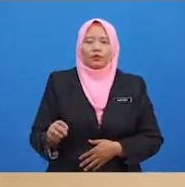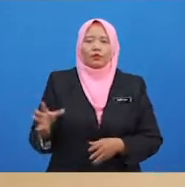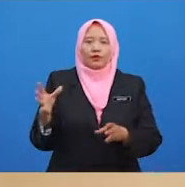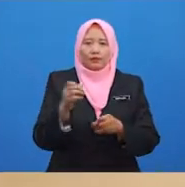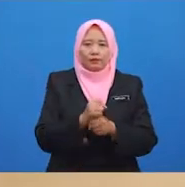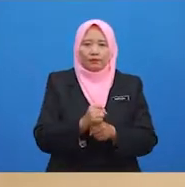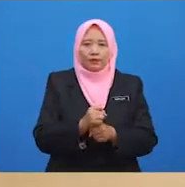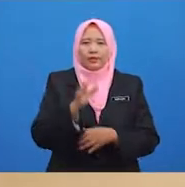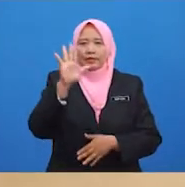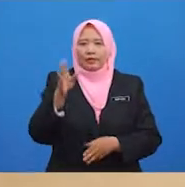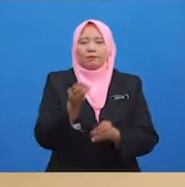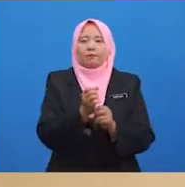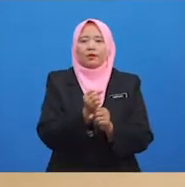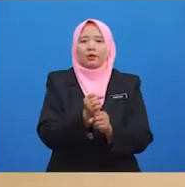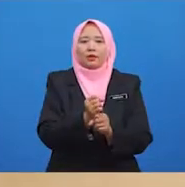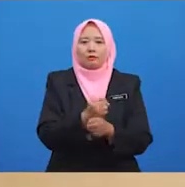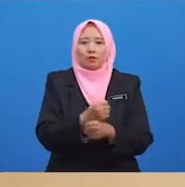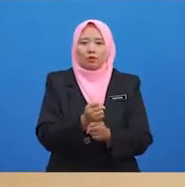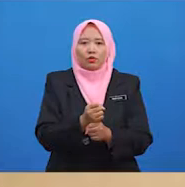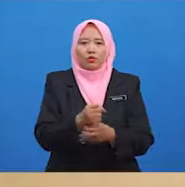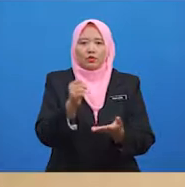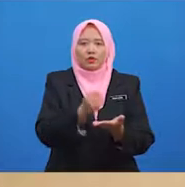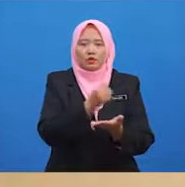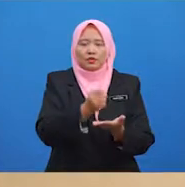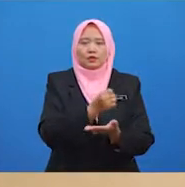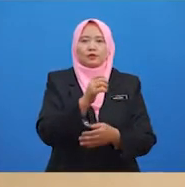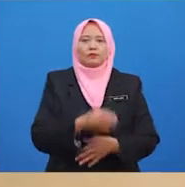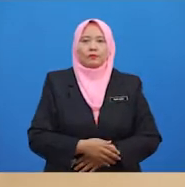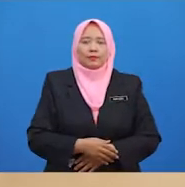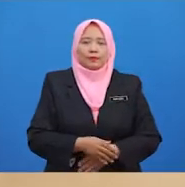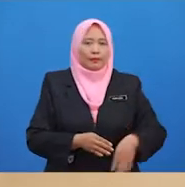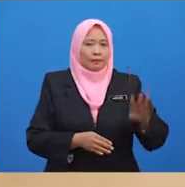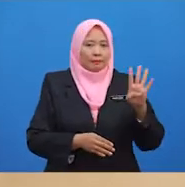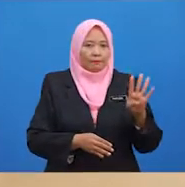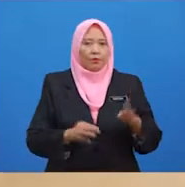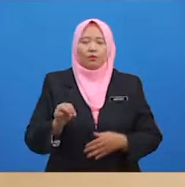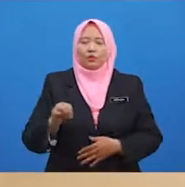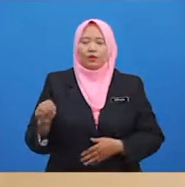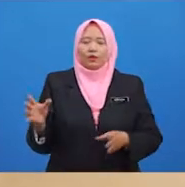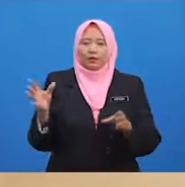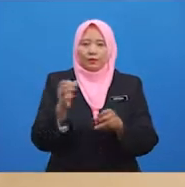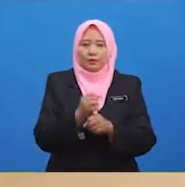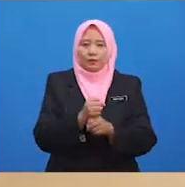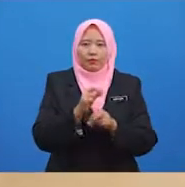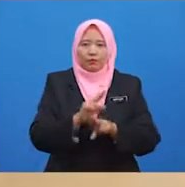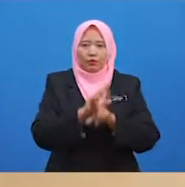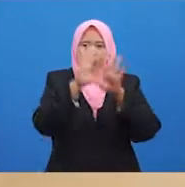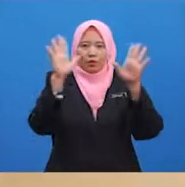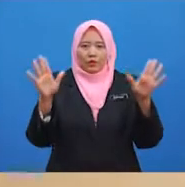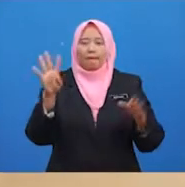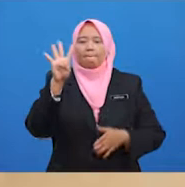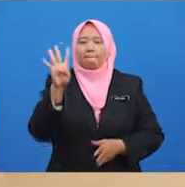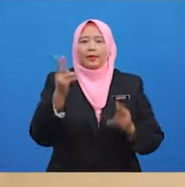sekurang-kurangnya 5 bentuk sajak dengan jelas. Keempat, murid dapat menghuraikan sekurang-kurangnya